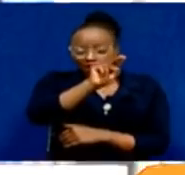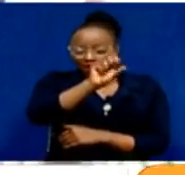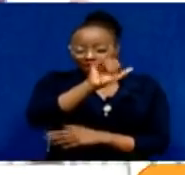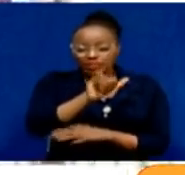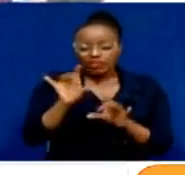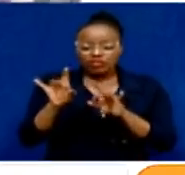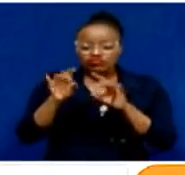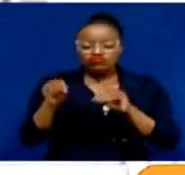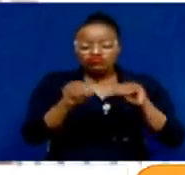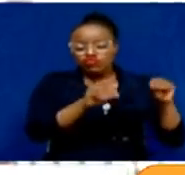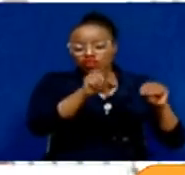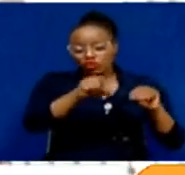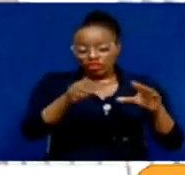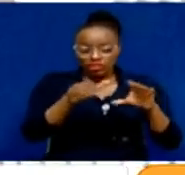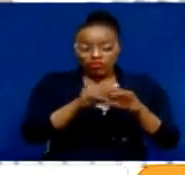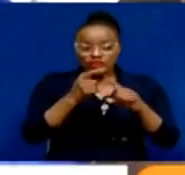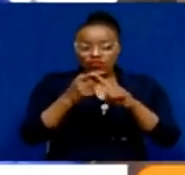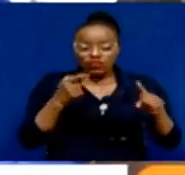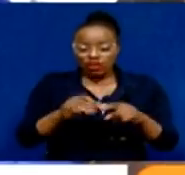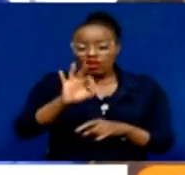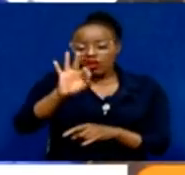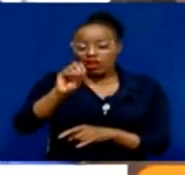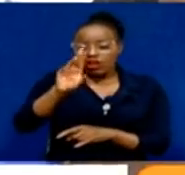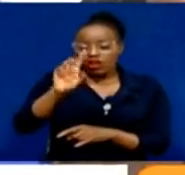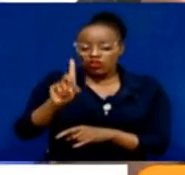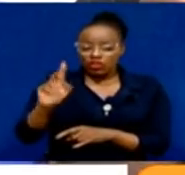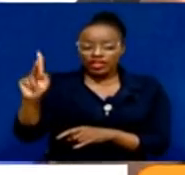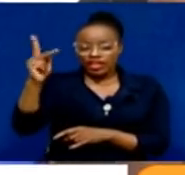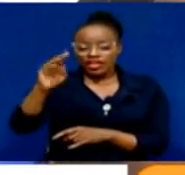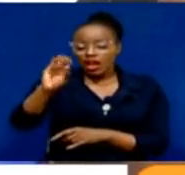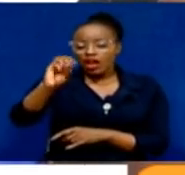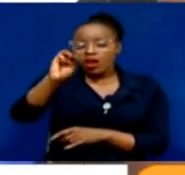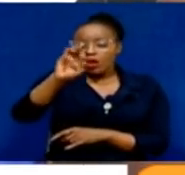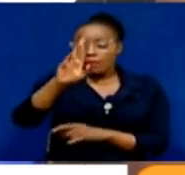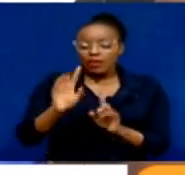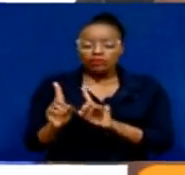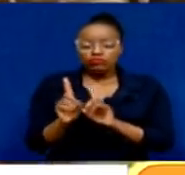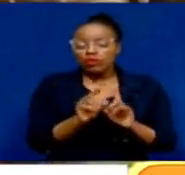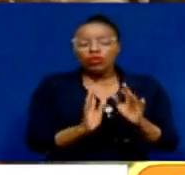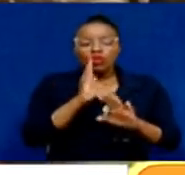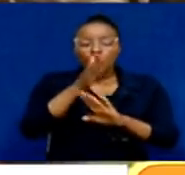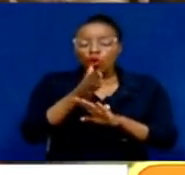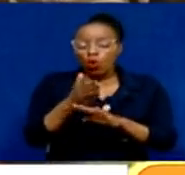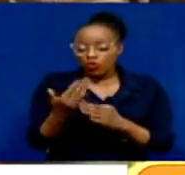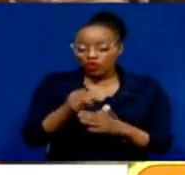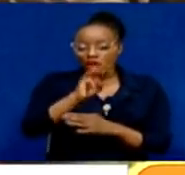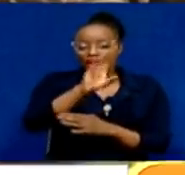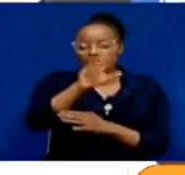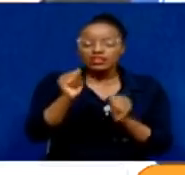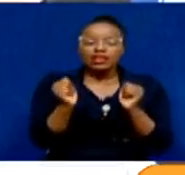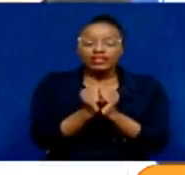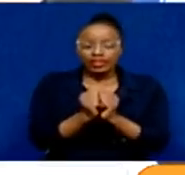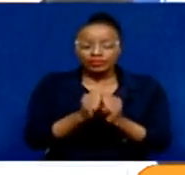Obiri kuhamia chama hicho kutoka chama cha Ford Kenya. Obiri alihama pamoja na zaidi ya wawakilishi wadi